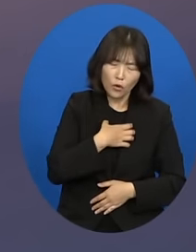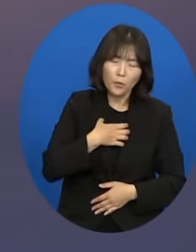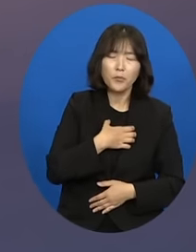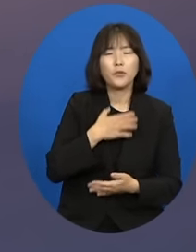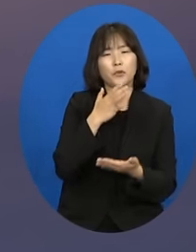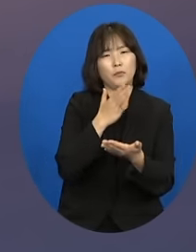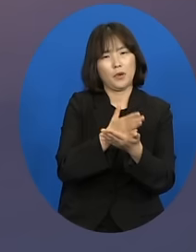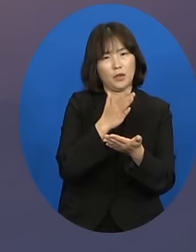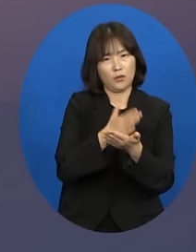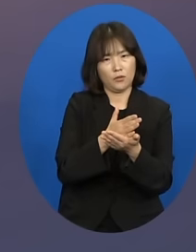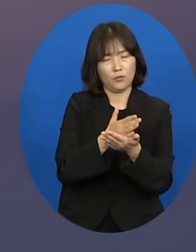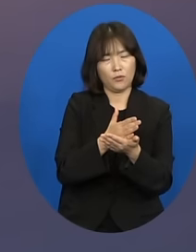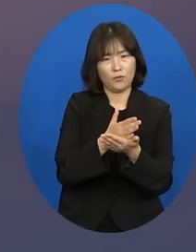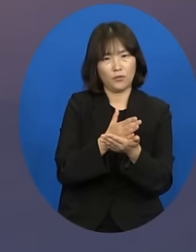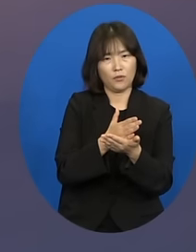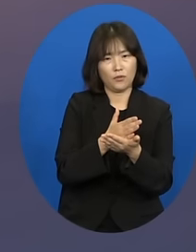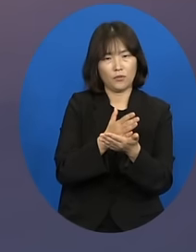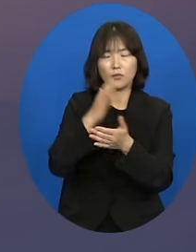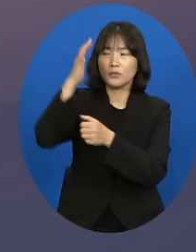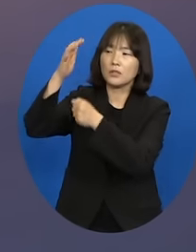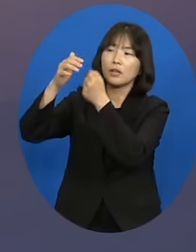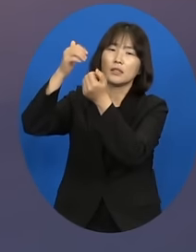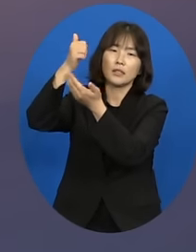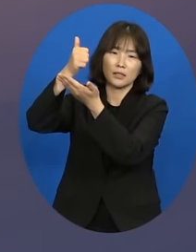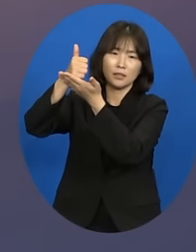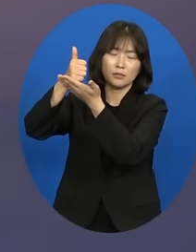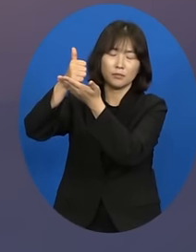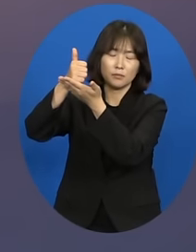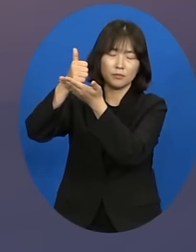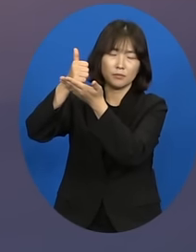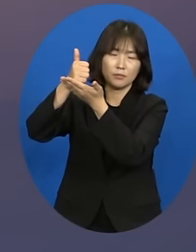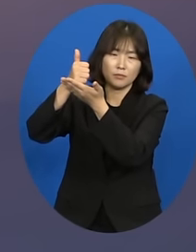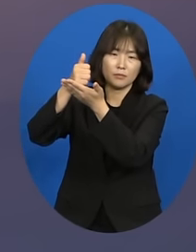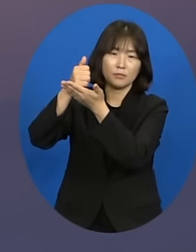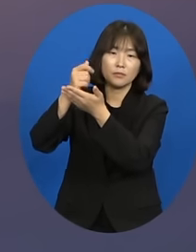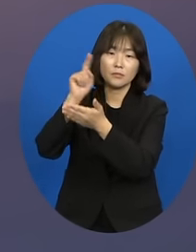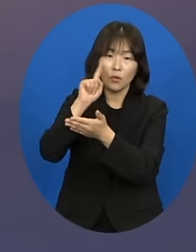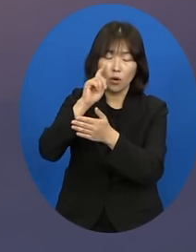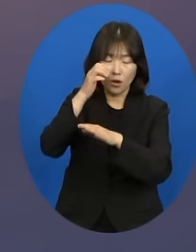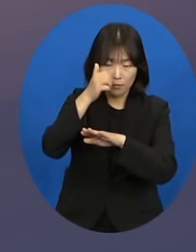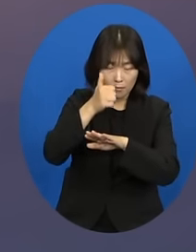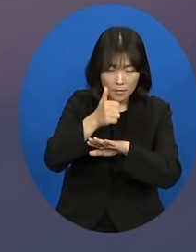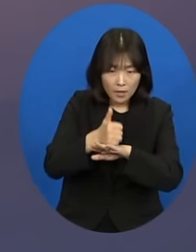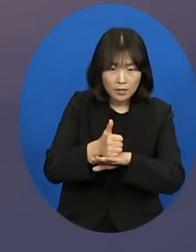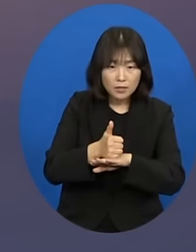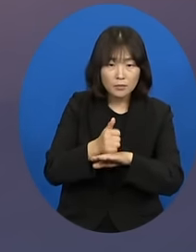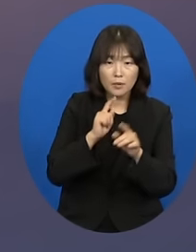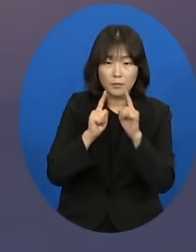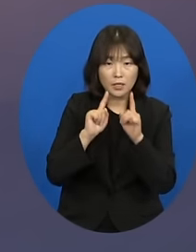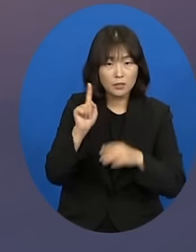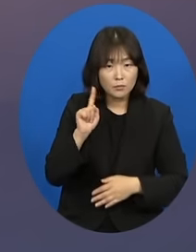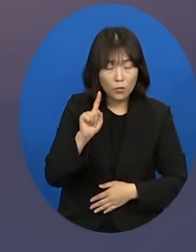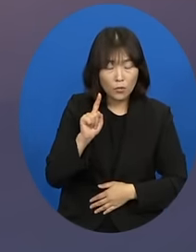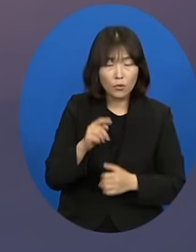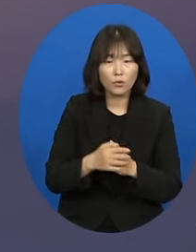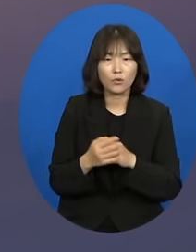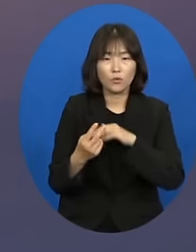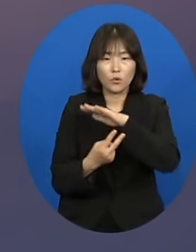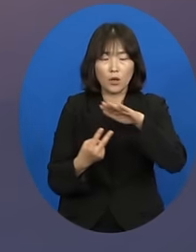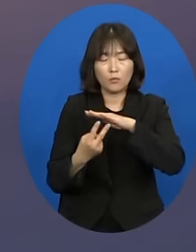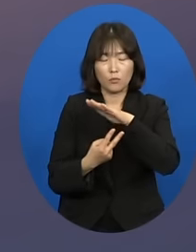그리고 그 하나님께서 이제 마지막 구절을 여러분과 나누고 기도하고 싶습니다. 그 하나님께서 요한복음